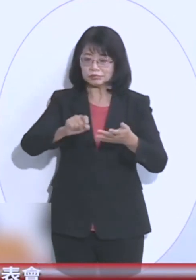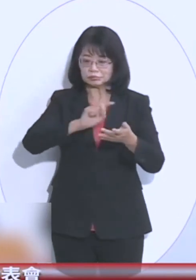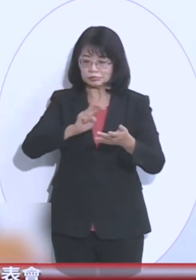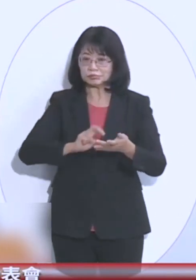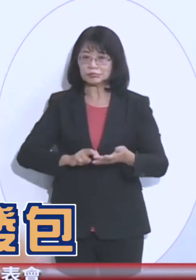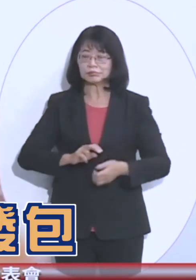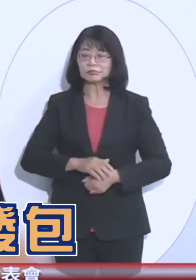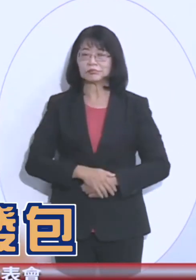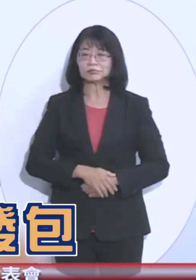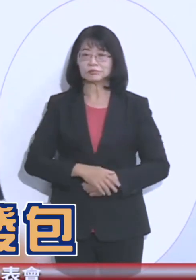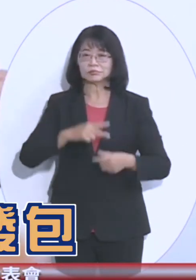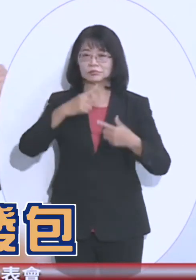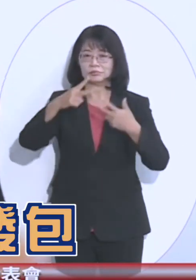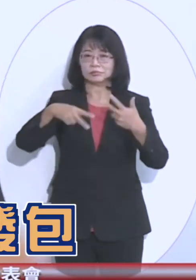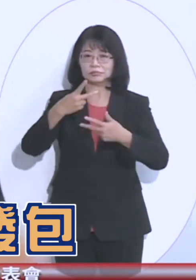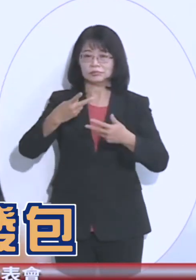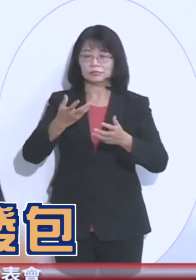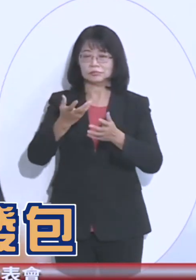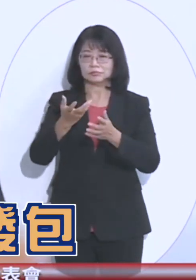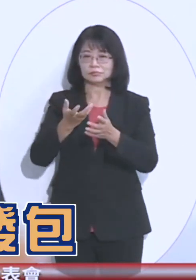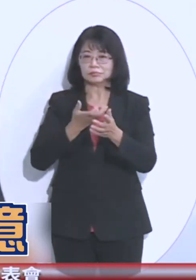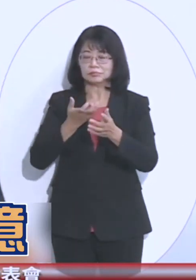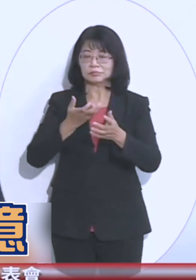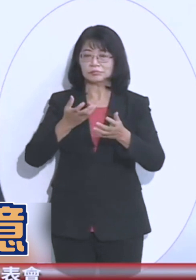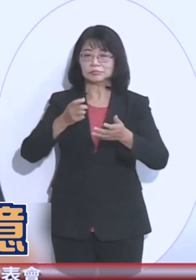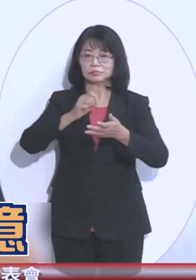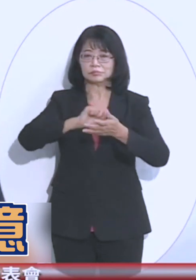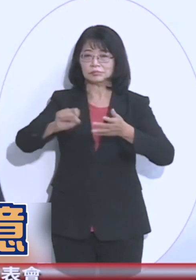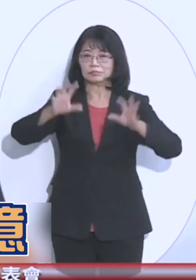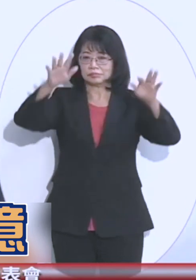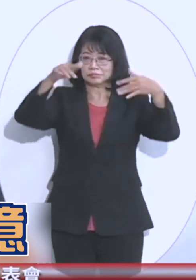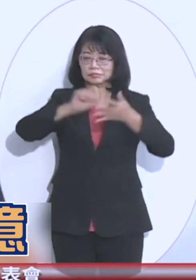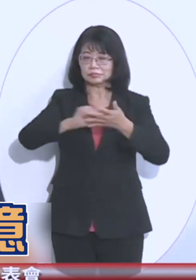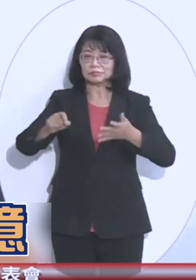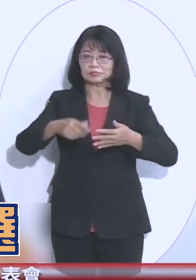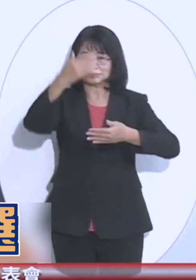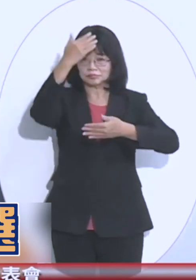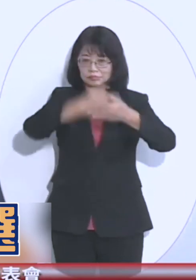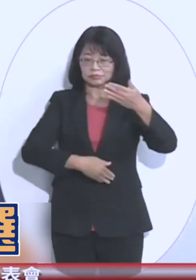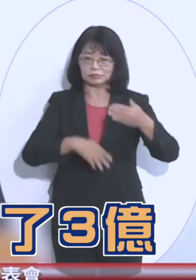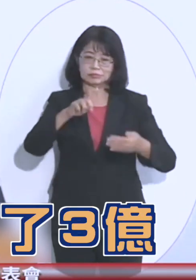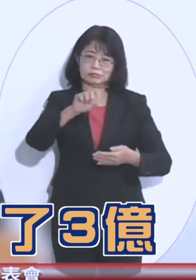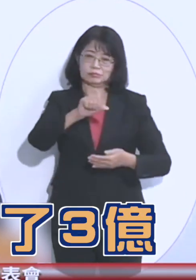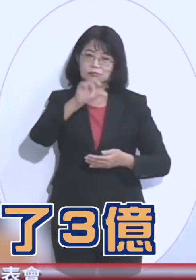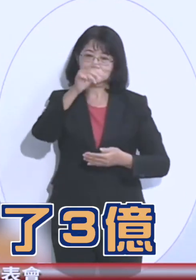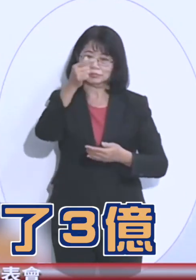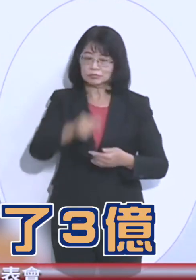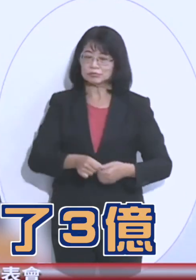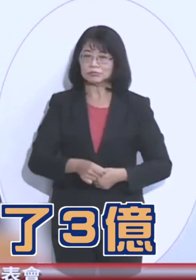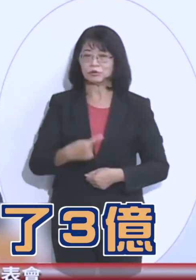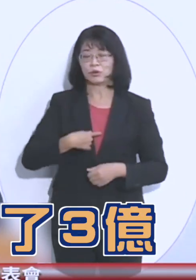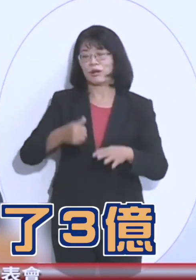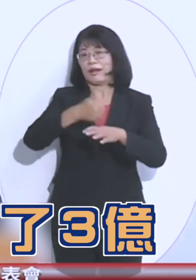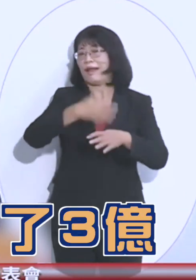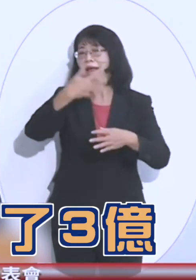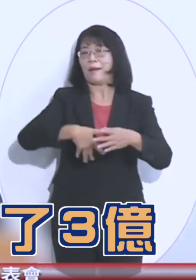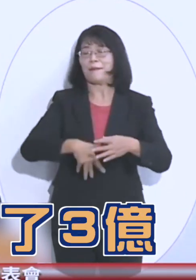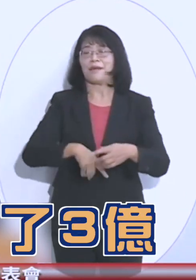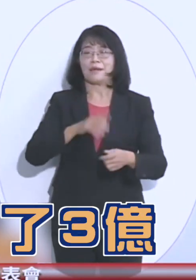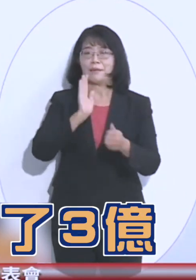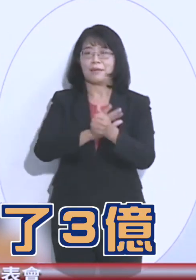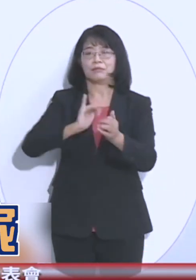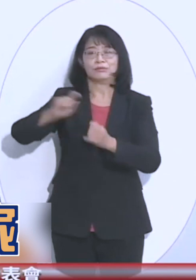结果2礼拜前公告要发包。因降落来15亿，我还未当选，就替你市民头家省